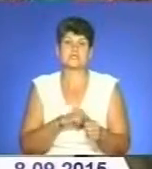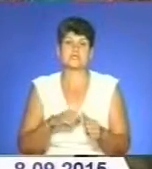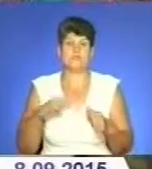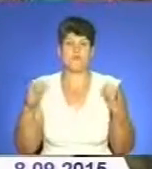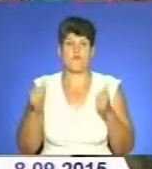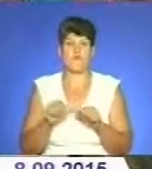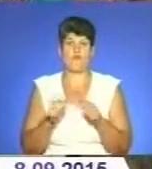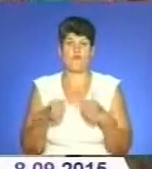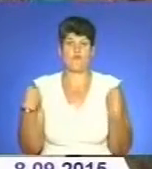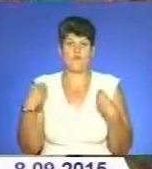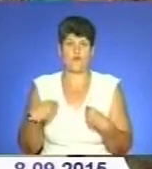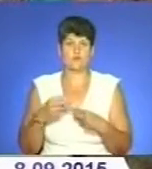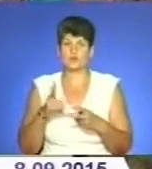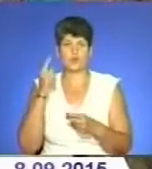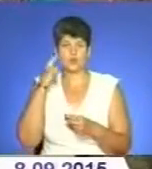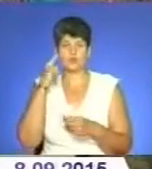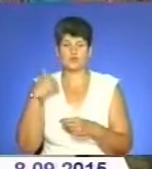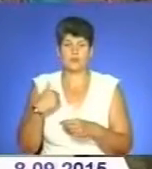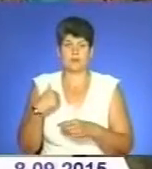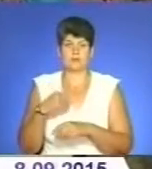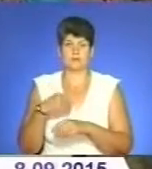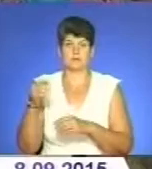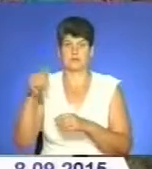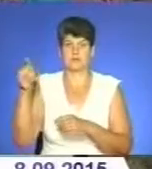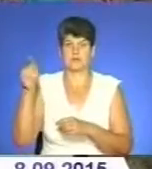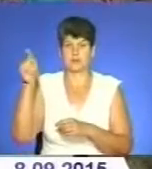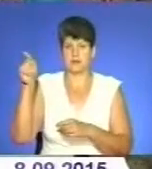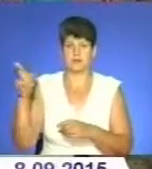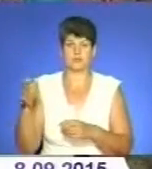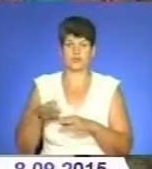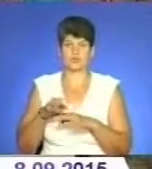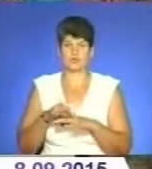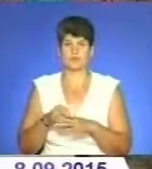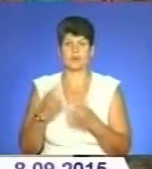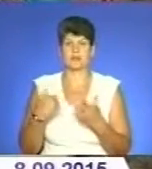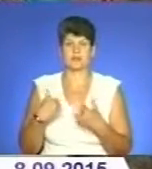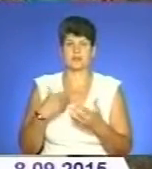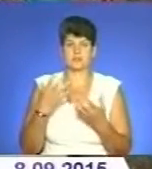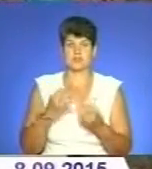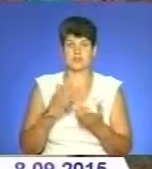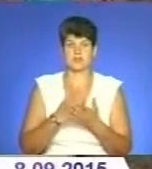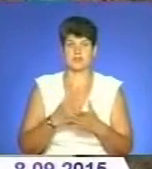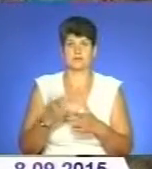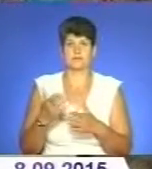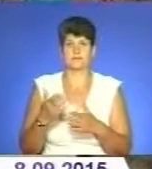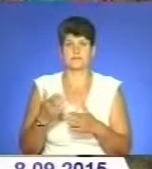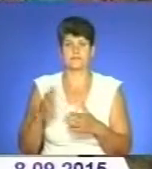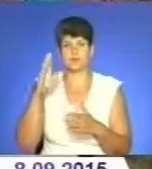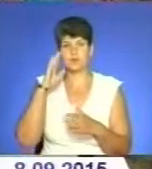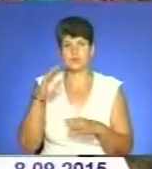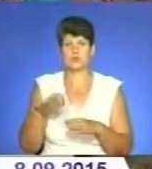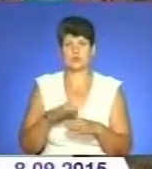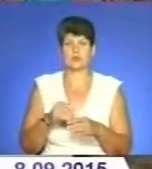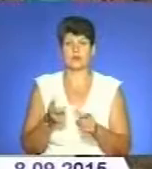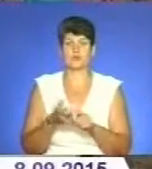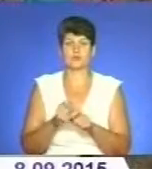про те, що в мене чоловік на фронті, і в формі я просто тому, що в мене ще є дитина, яку треба годувати. Я дуже прошу вас, щоб